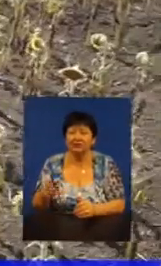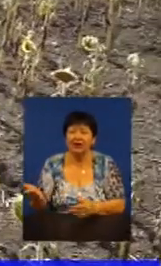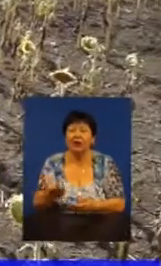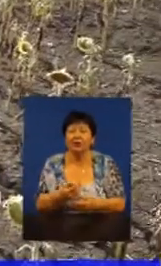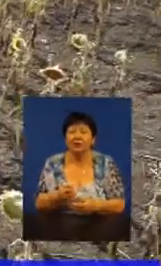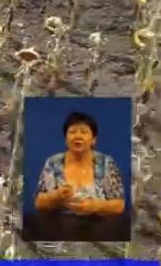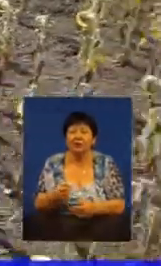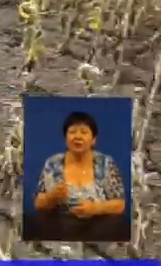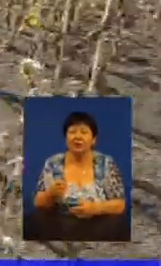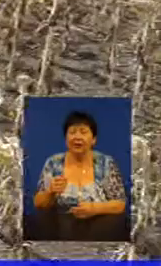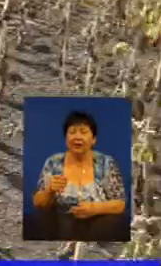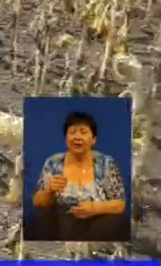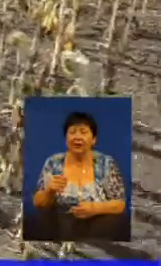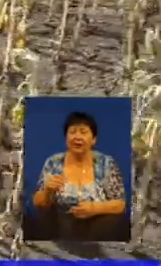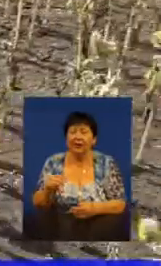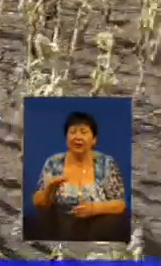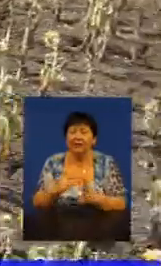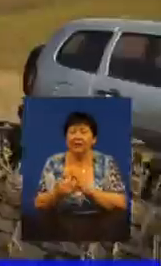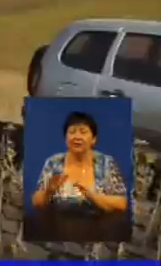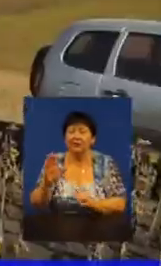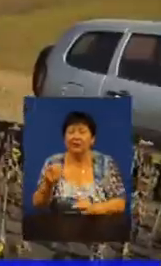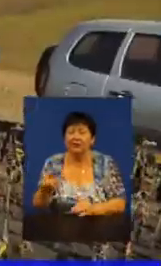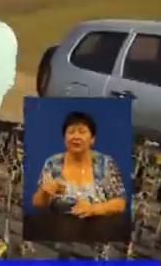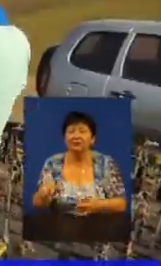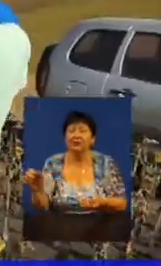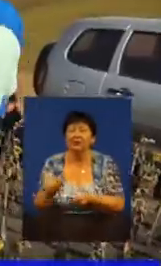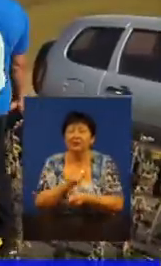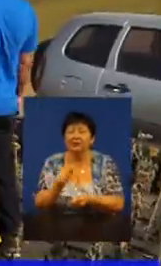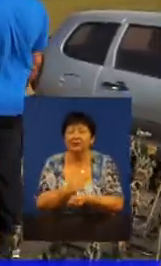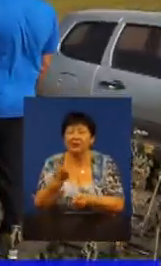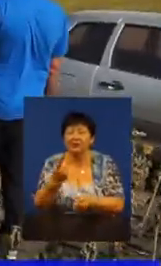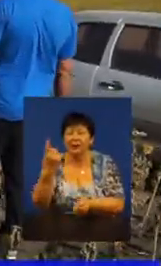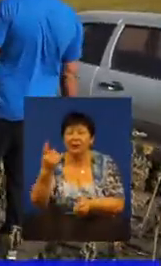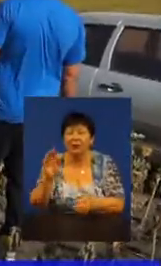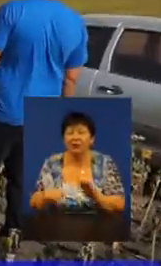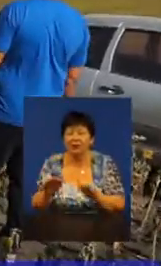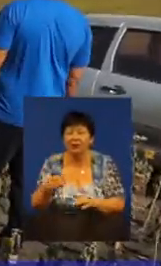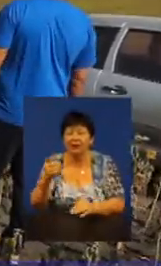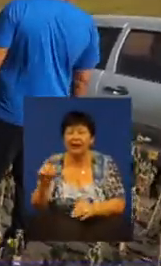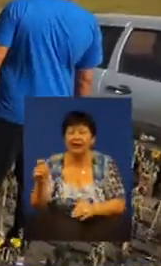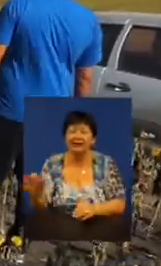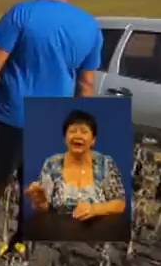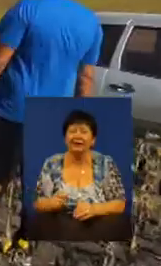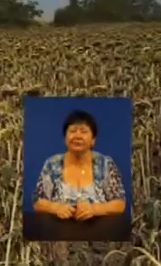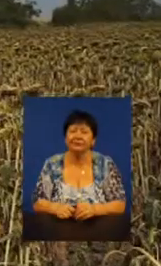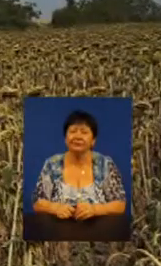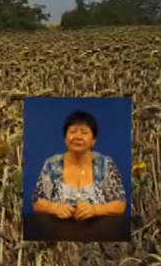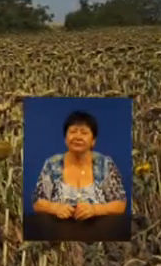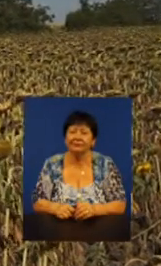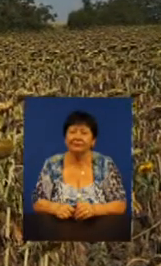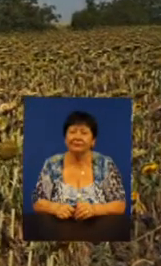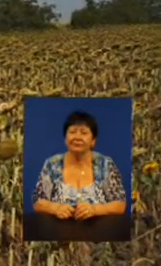și în satul Valea Pierjei. Aici, din cauza secetei, vor recolta până la o tonă de semințe la hectar.